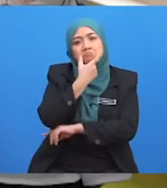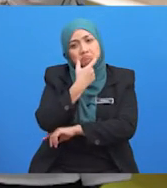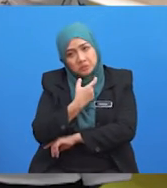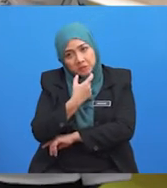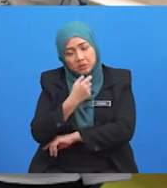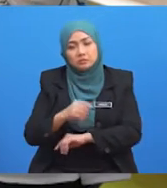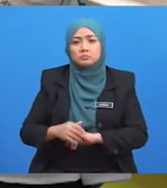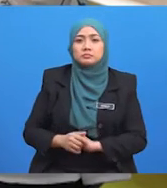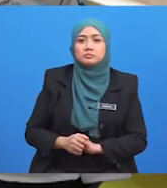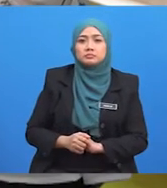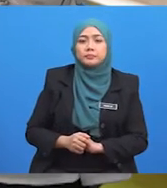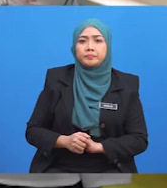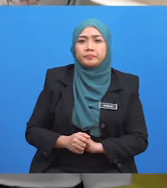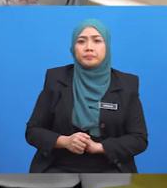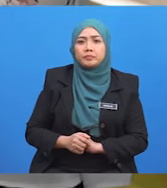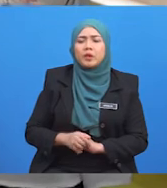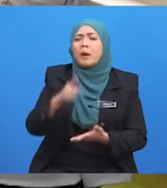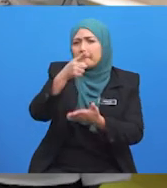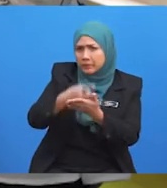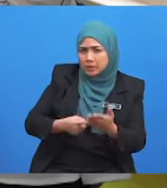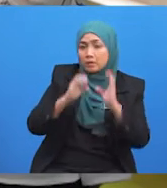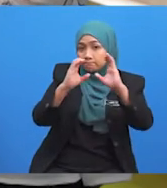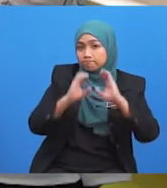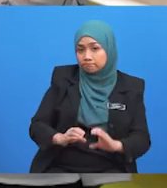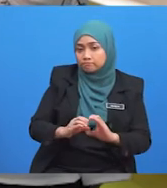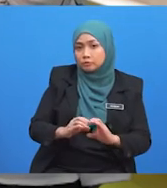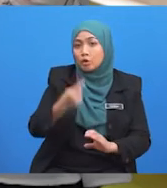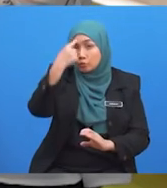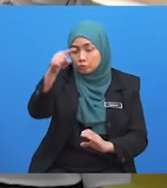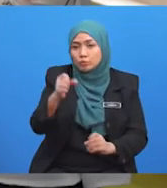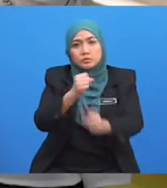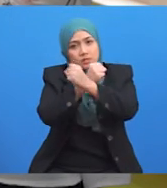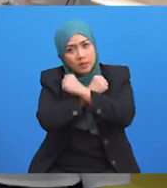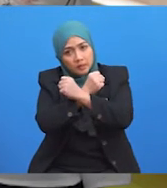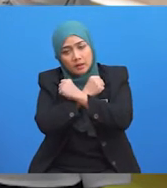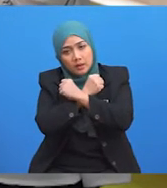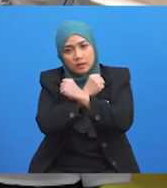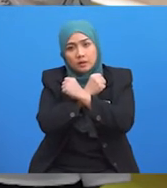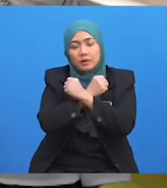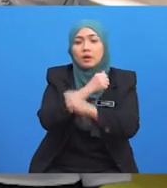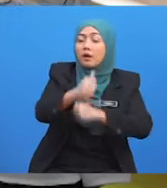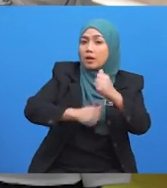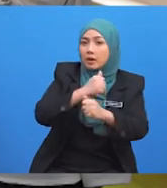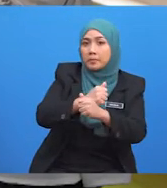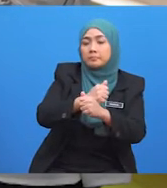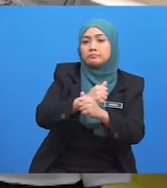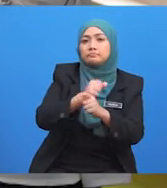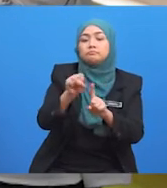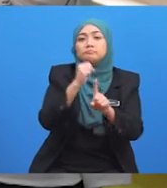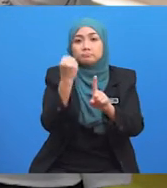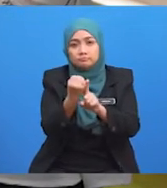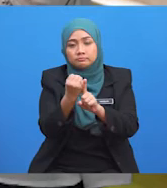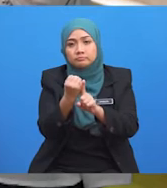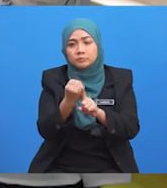Pada pendapat Encikgu Gen, apakah cara-cara menyayangi dan menjaga alam sekitar yang boleh cadangkan